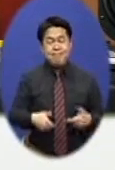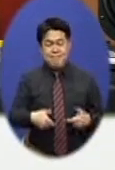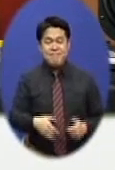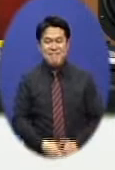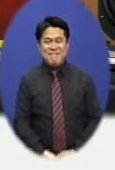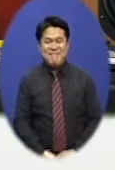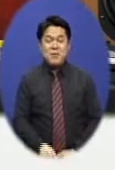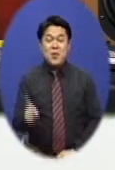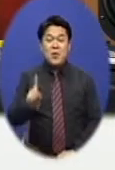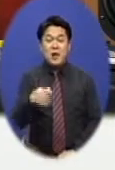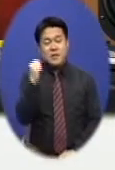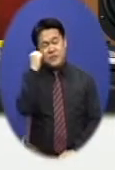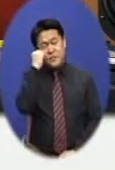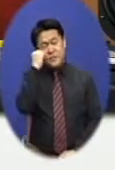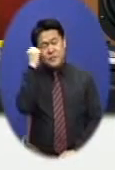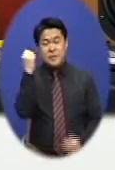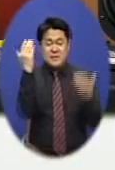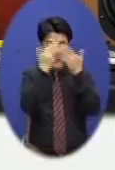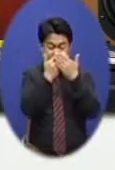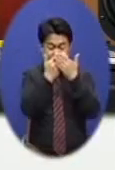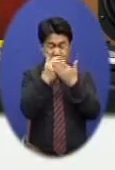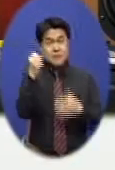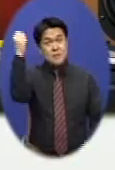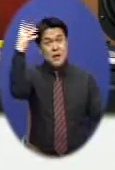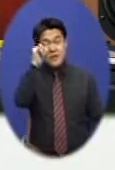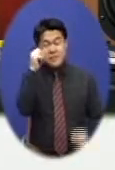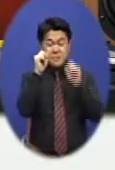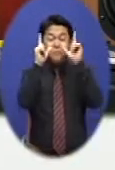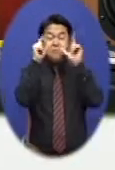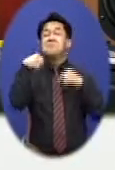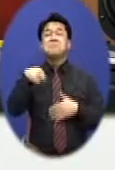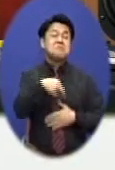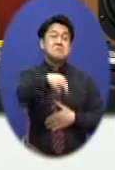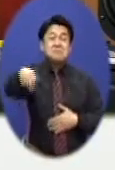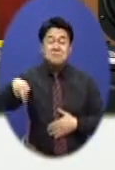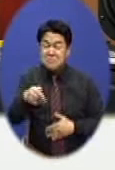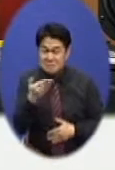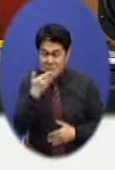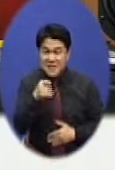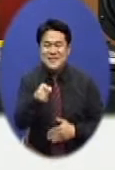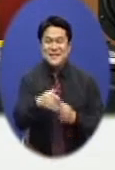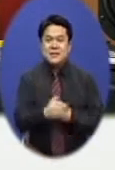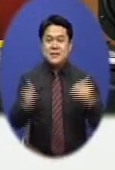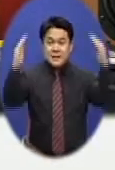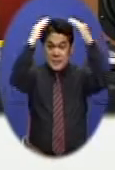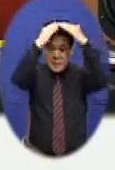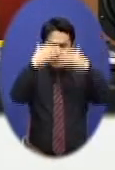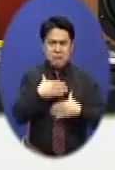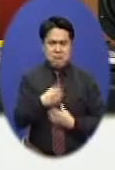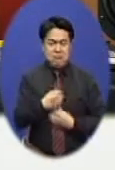그러니까 환하게. 네, 네 그러니까 수시로 이렇게 어둡지 않게 다닐 수가 있잖아요. 그래요, 네. 그래요. 네. 자, 집안이라고 안심하지